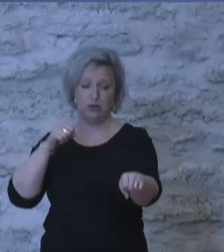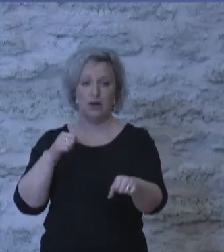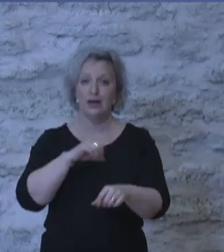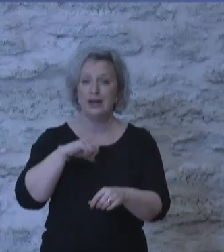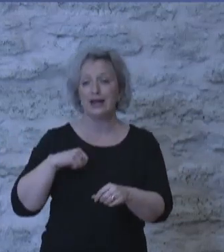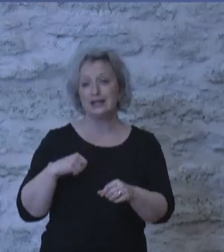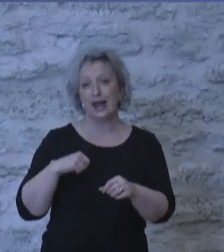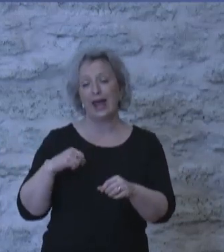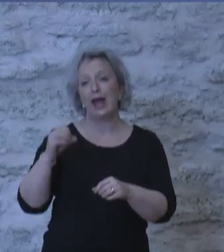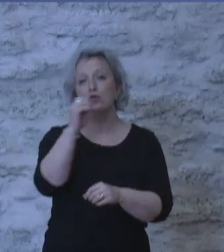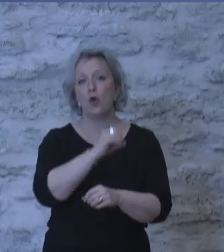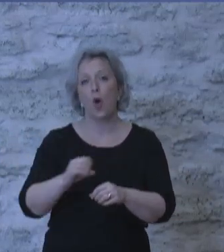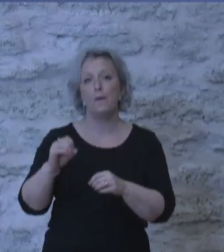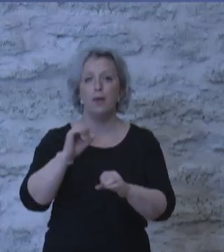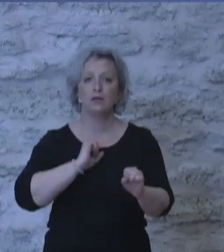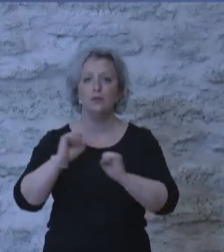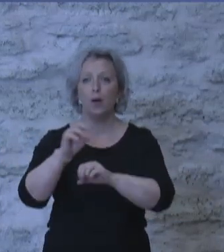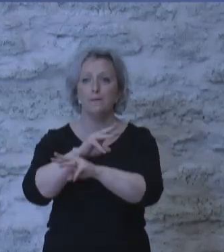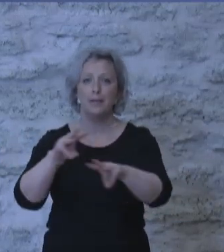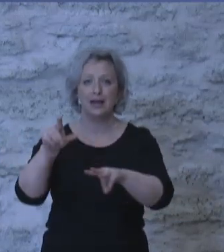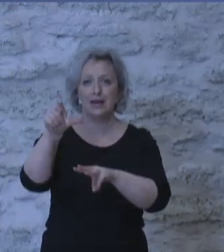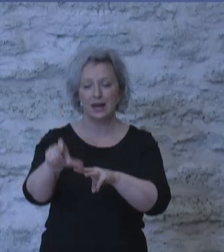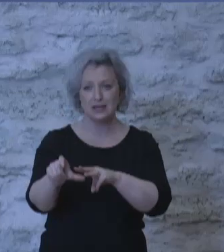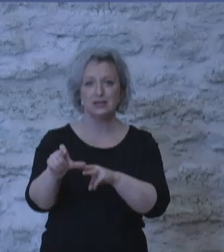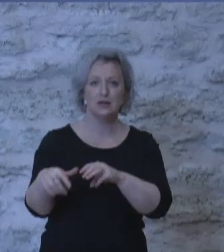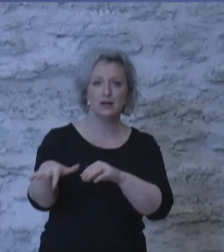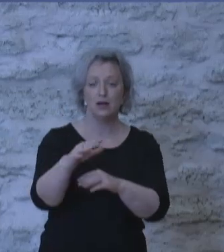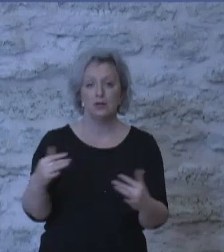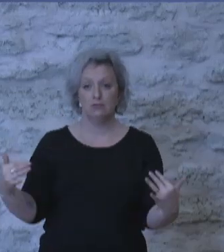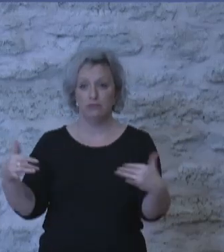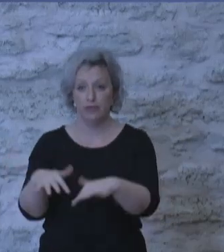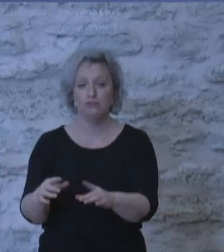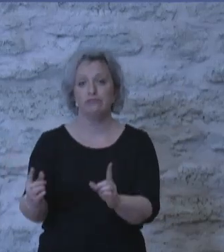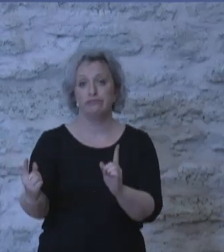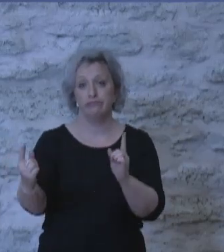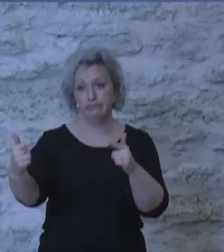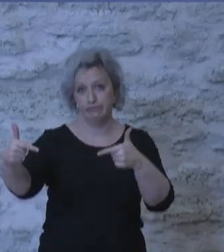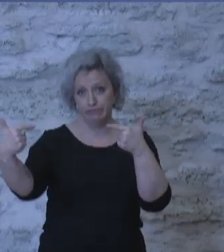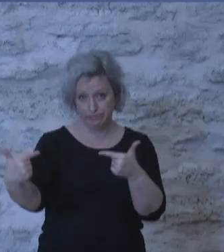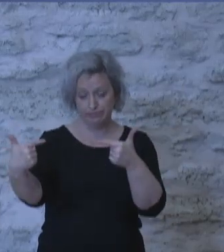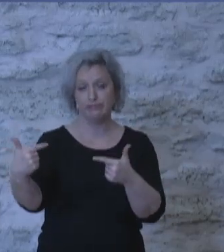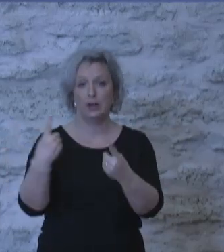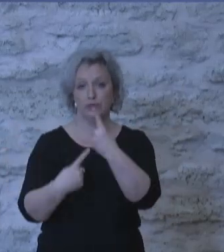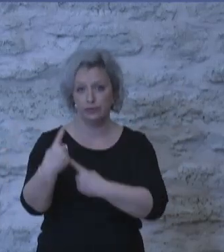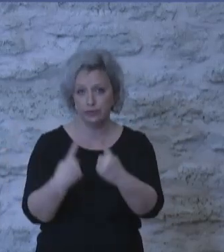Transpordimiistrite kohtumisel telesilla abil, kus